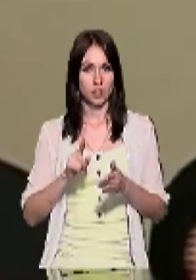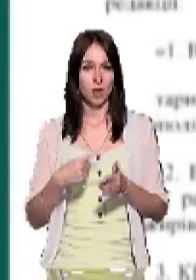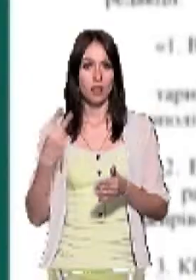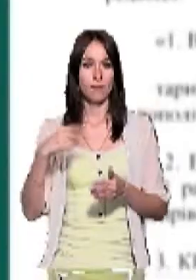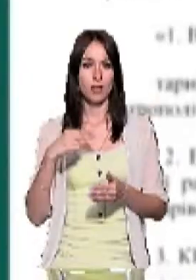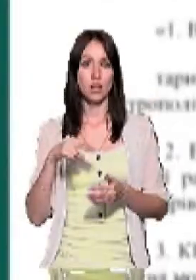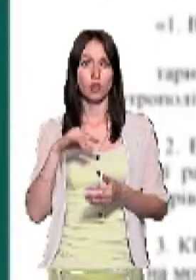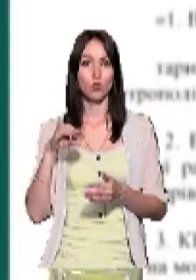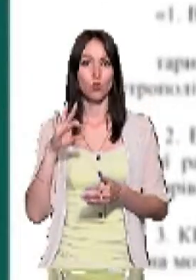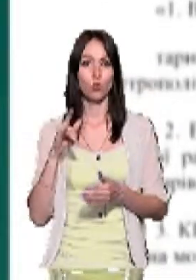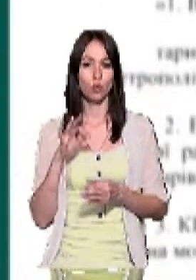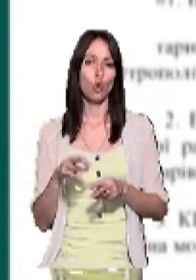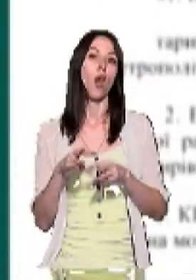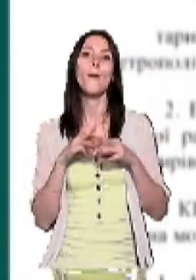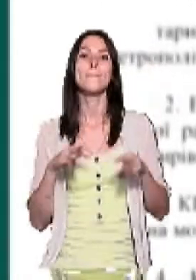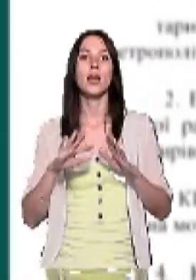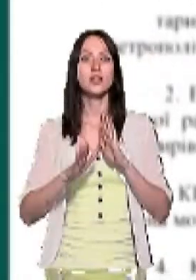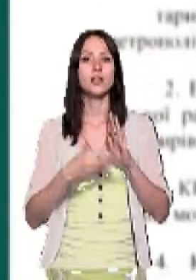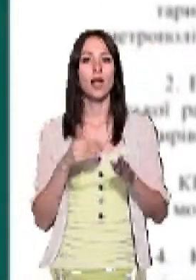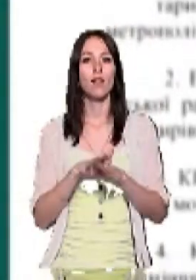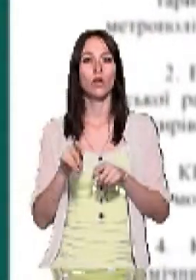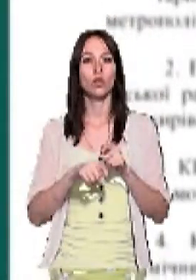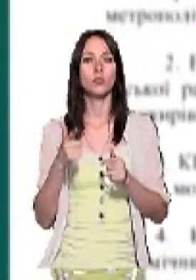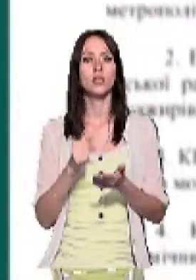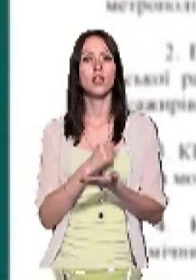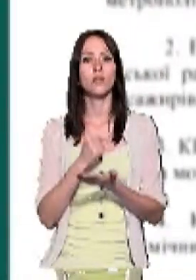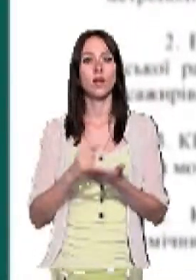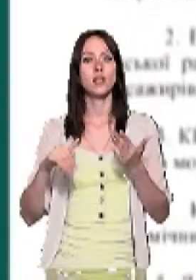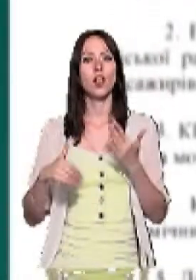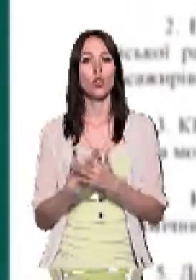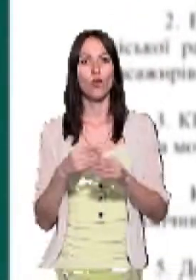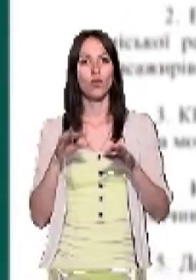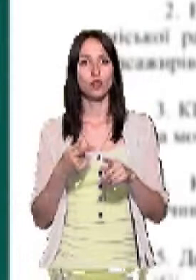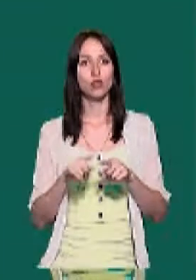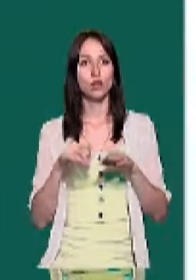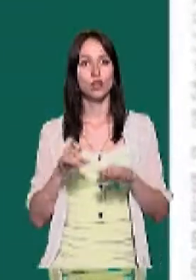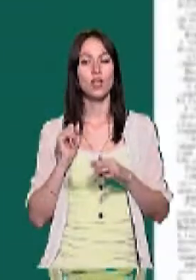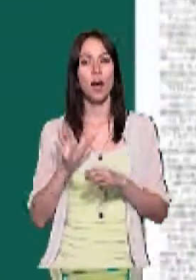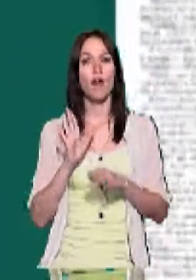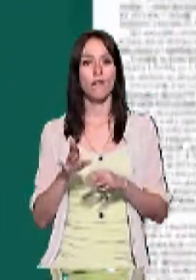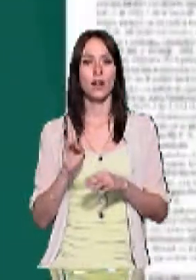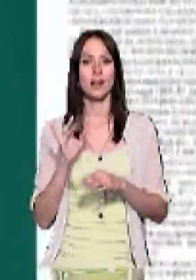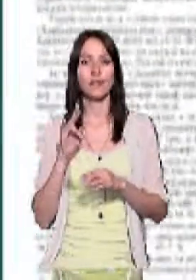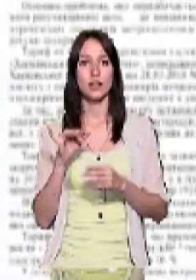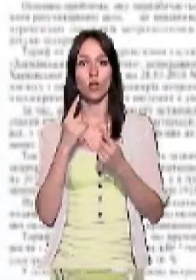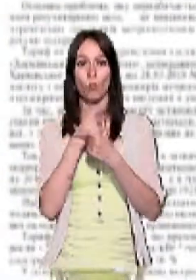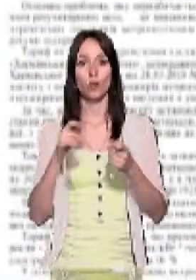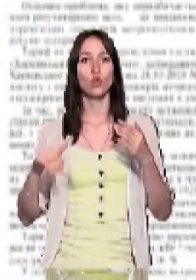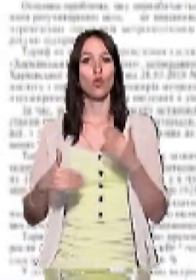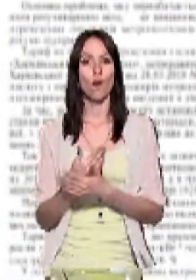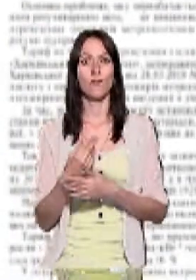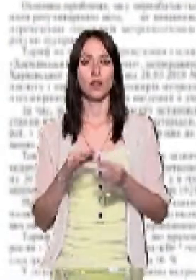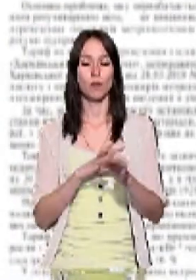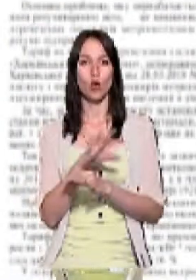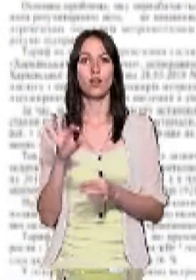20 лютого мерія скликала виконком, де затвердила нову редакцію цього рішення, а у квітні опублікувала нові проекти про